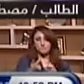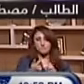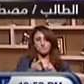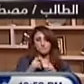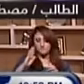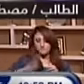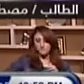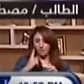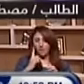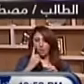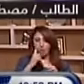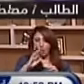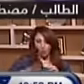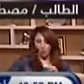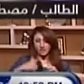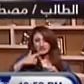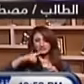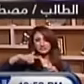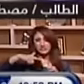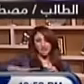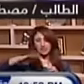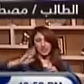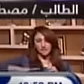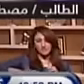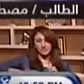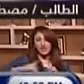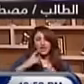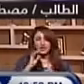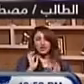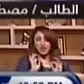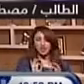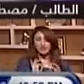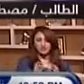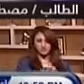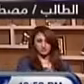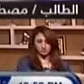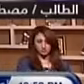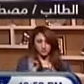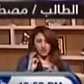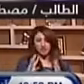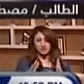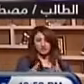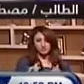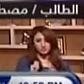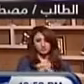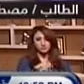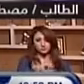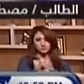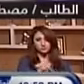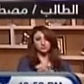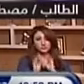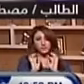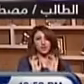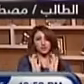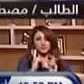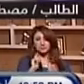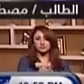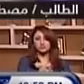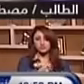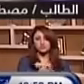الابتدائي لسته ابتدائي. الفكره هنا ان هيبقى في تغيير، والثوره وصلت